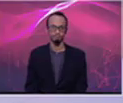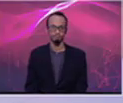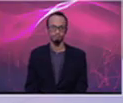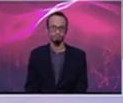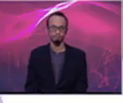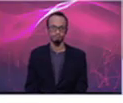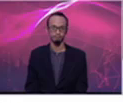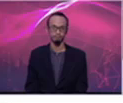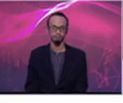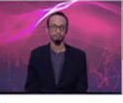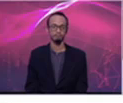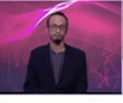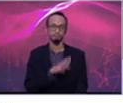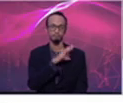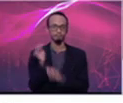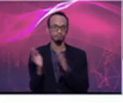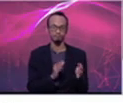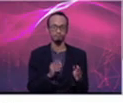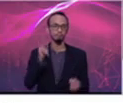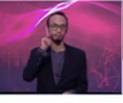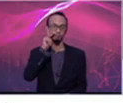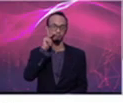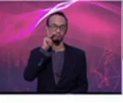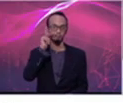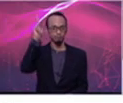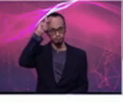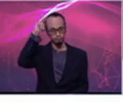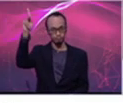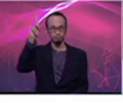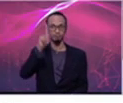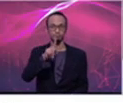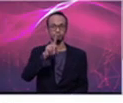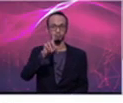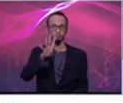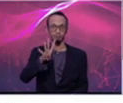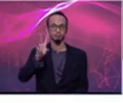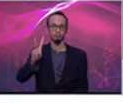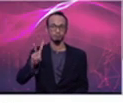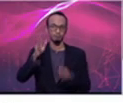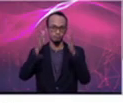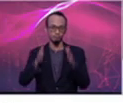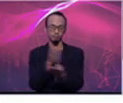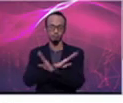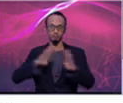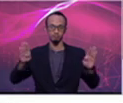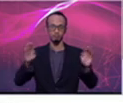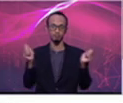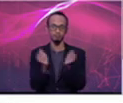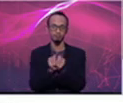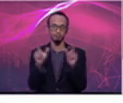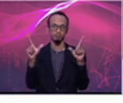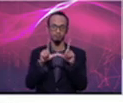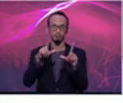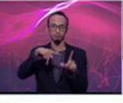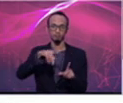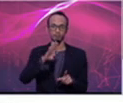sepuan baik sementara itu di Kelantan seramai 142 prospek dibebaskan secara berlesen ia menerusi program